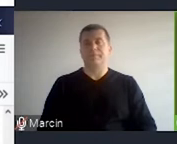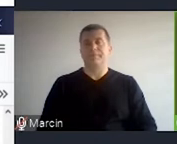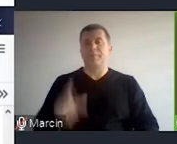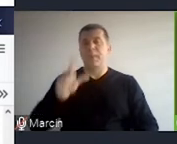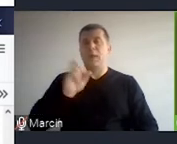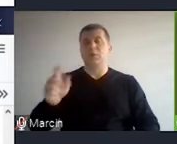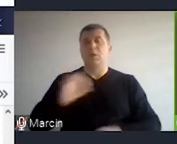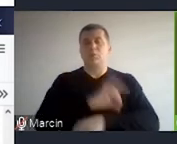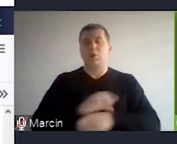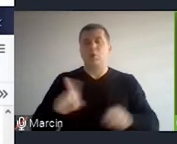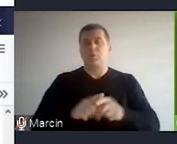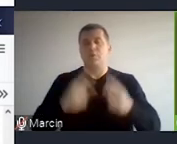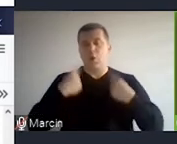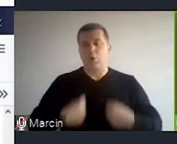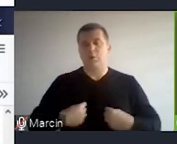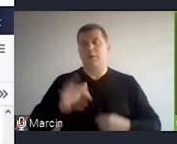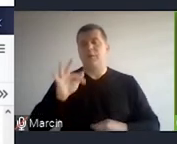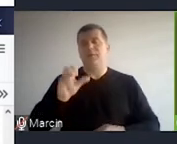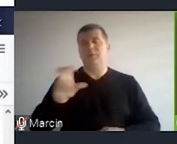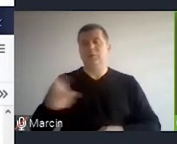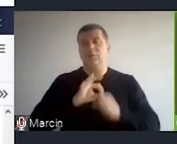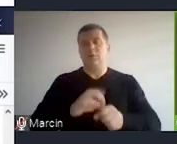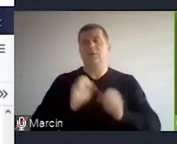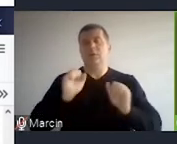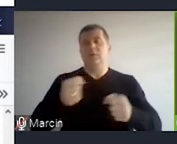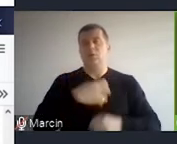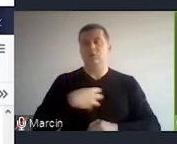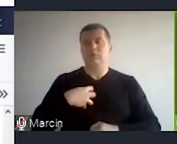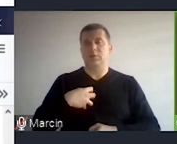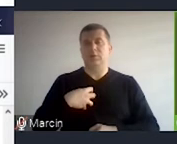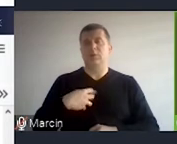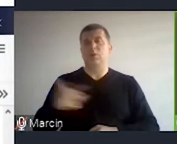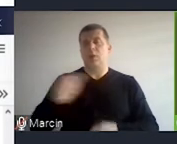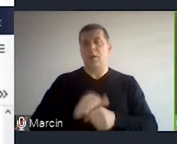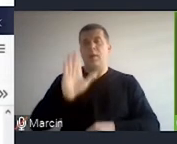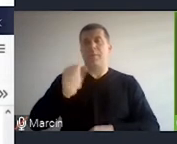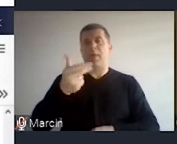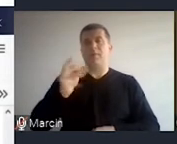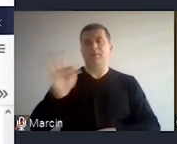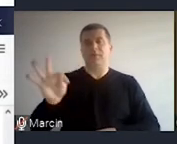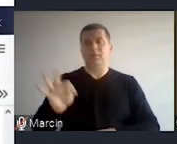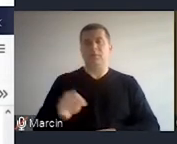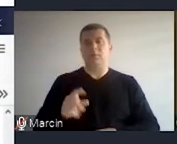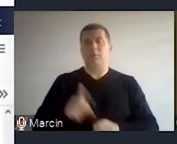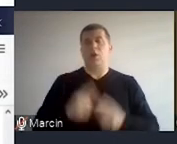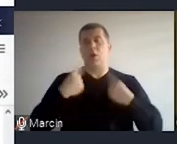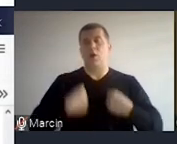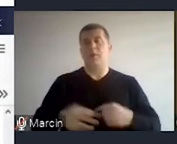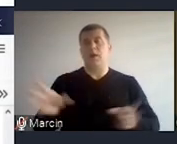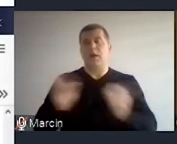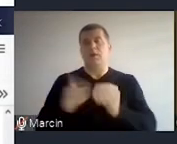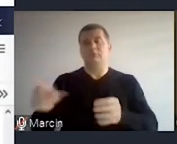Personelem projektu jest również osoba fizyczna prowadząca działalność gospodarczą, będąca beneficjentem i osoby z nią